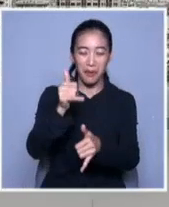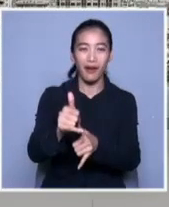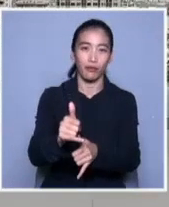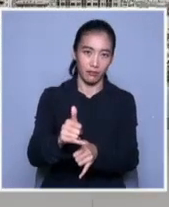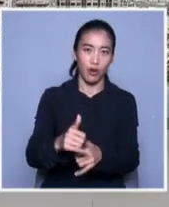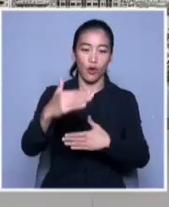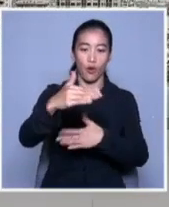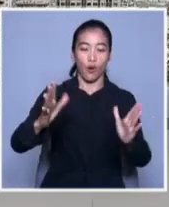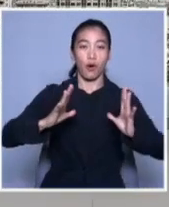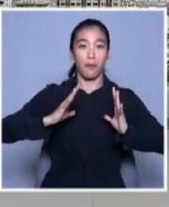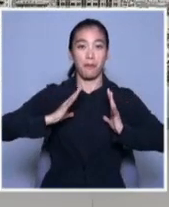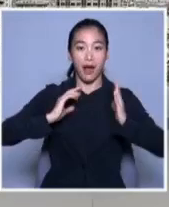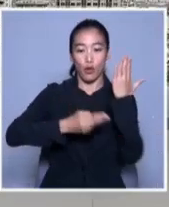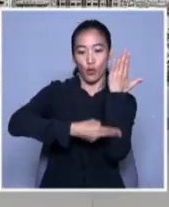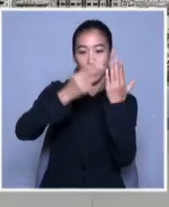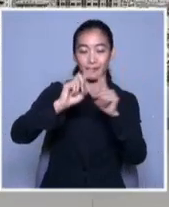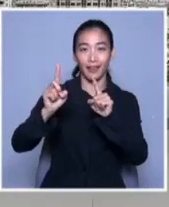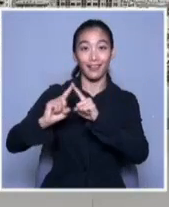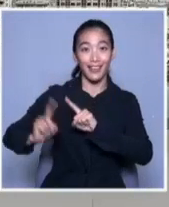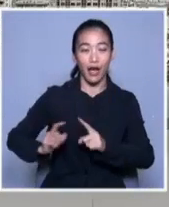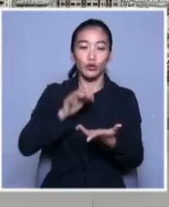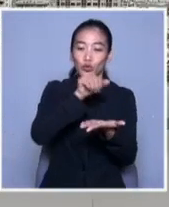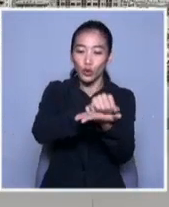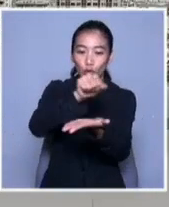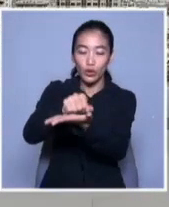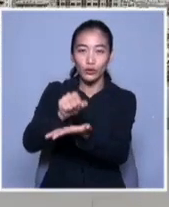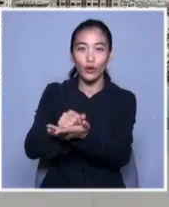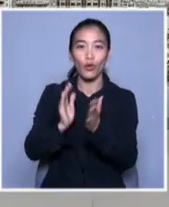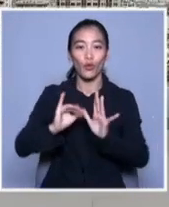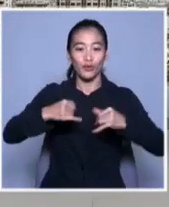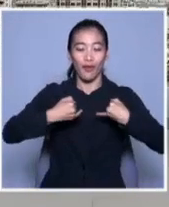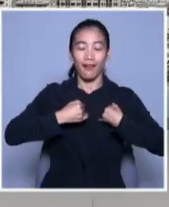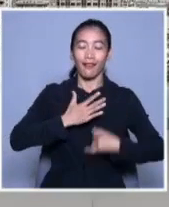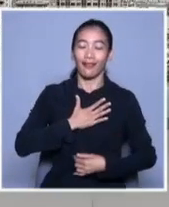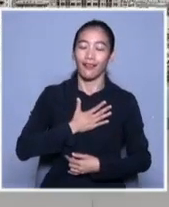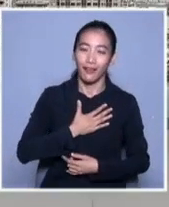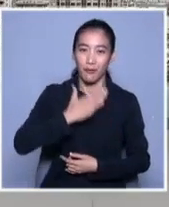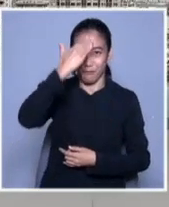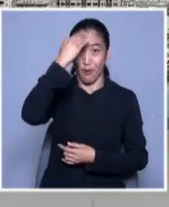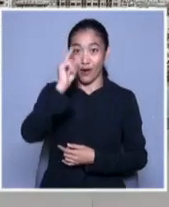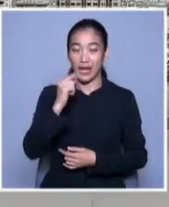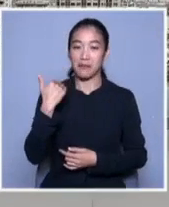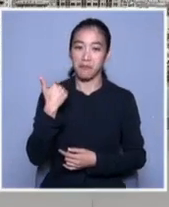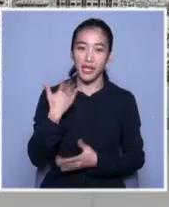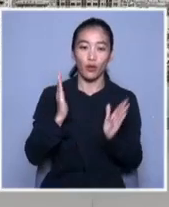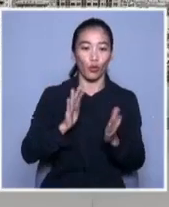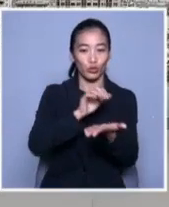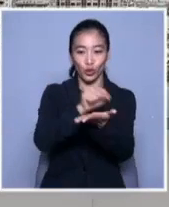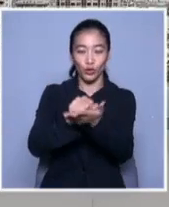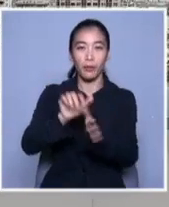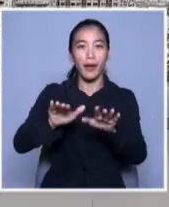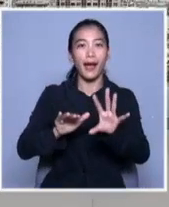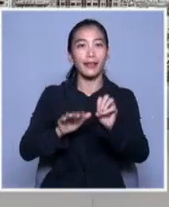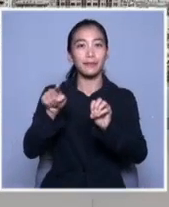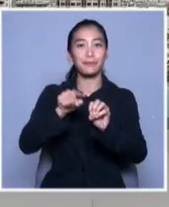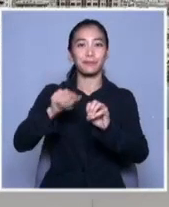องห้องพักถือว่าผู้ประกอบการใจชื้นขึ้นมาได้บ้างนะคะเพราะว่าบางพื้นที่ยอดจองห้องพักกลับมาเกิน 50% แล้วค่ะในช่วงเว